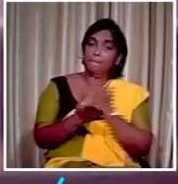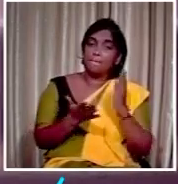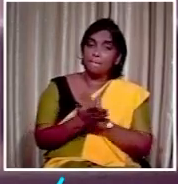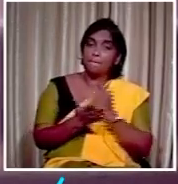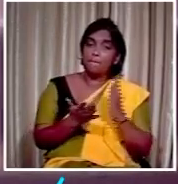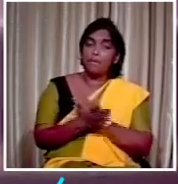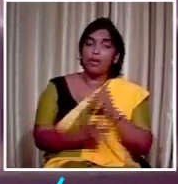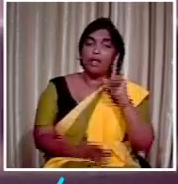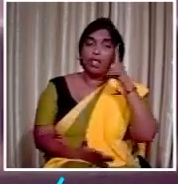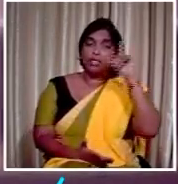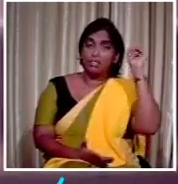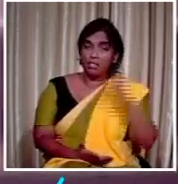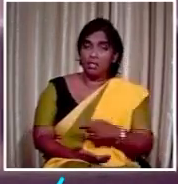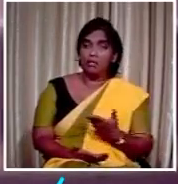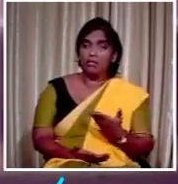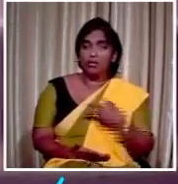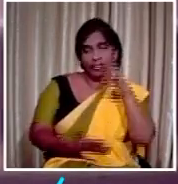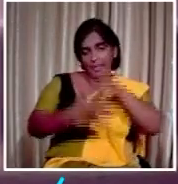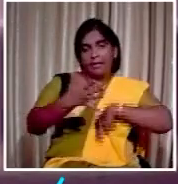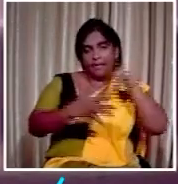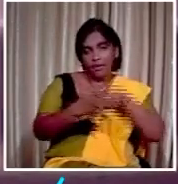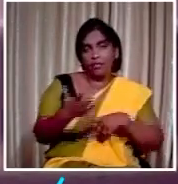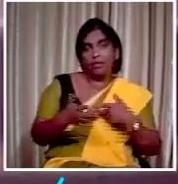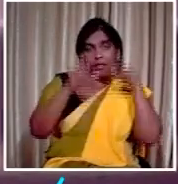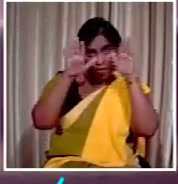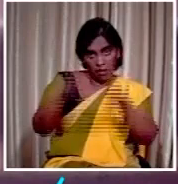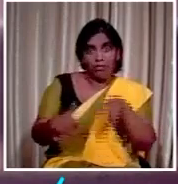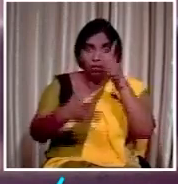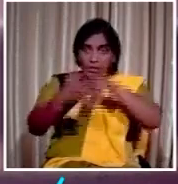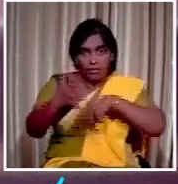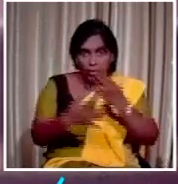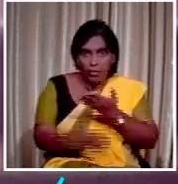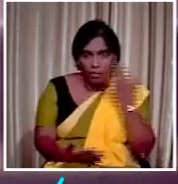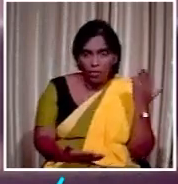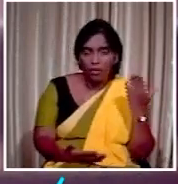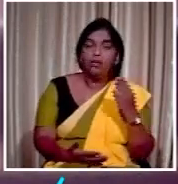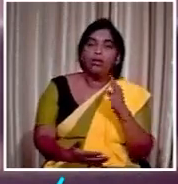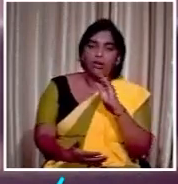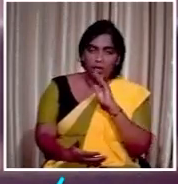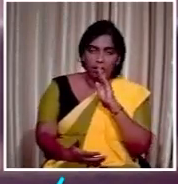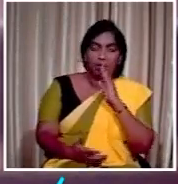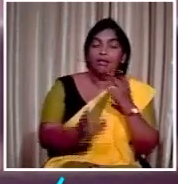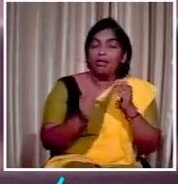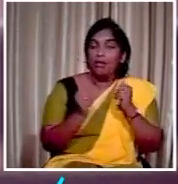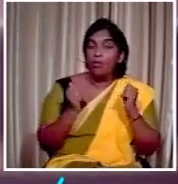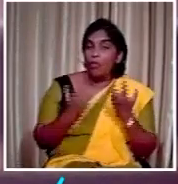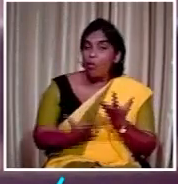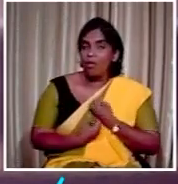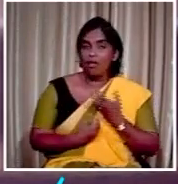पिटू हेमद जीवाणी बुलवा एक अडम गाने